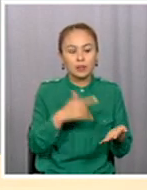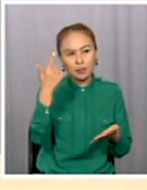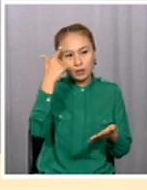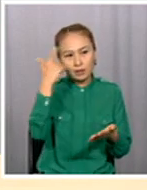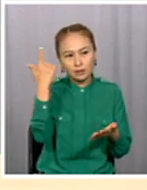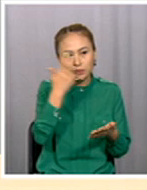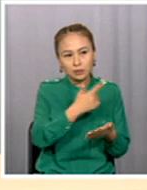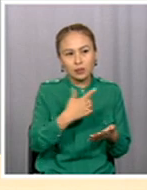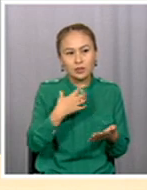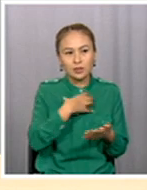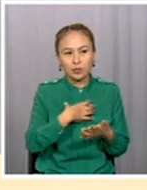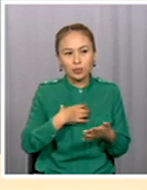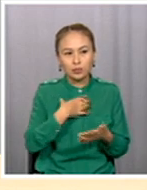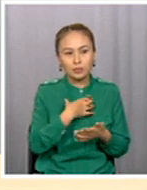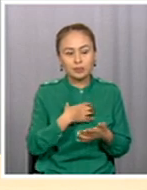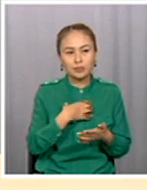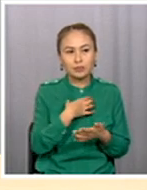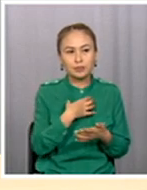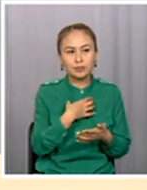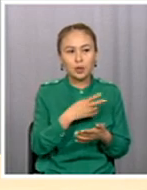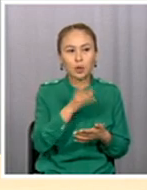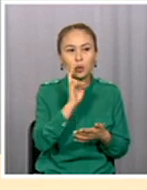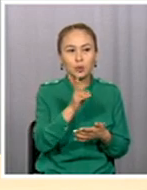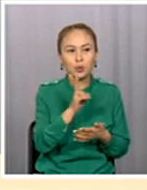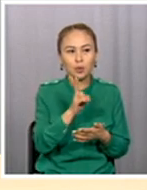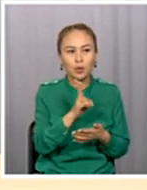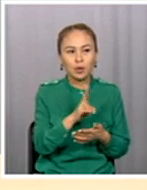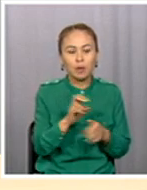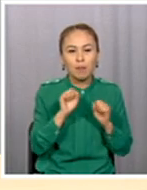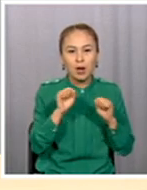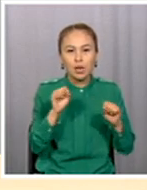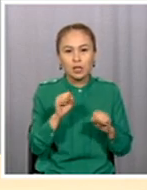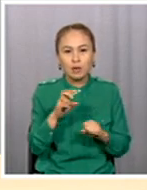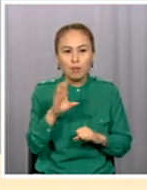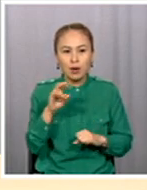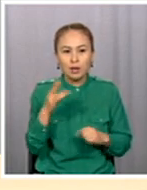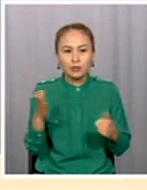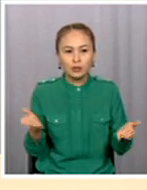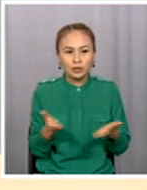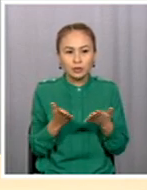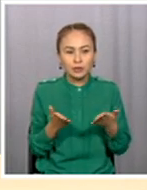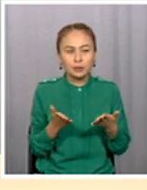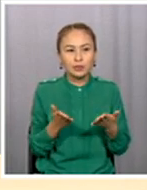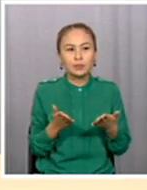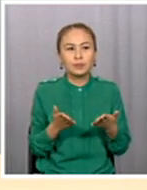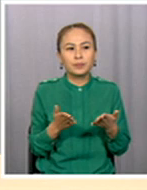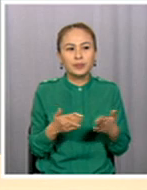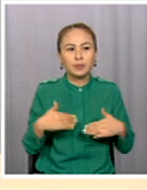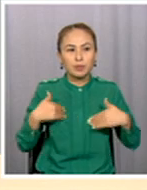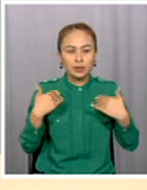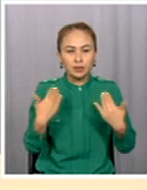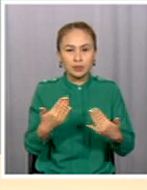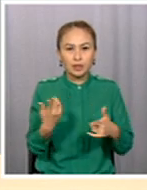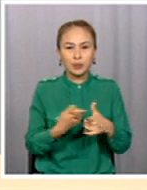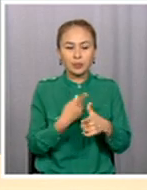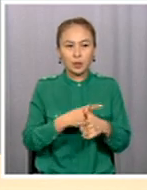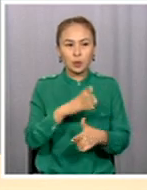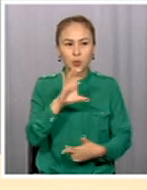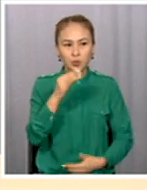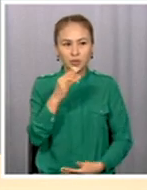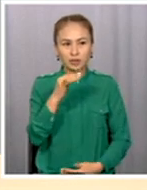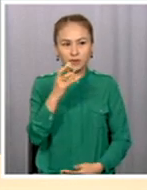грамматическую основу предложения. Кто болельщики? Это подлежащее, выраженное именем